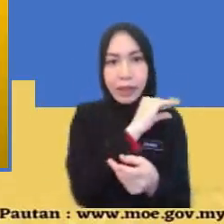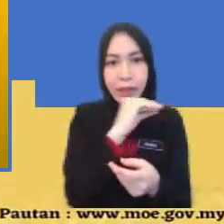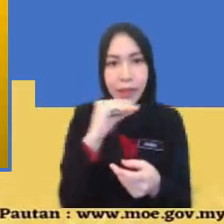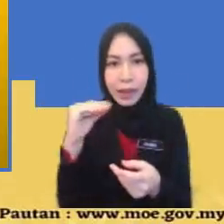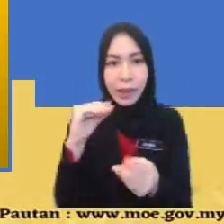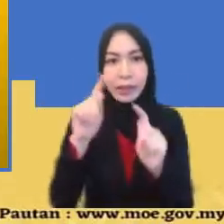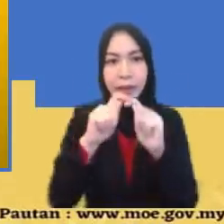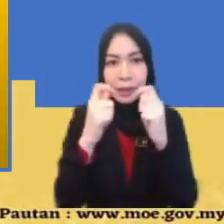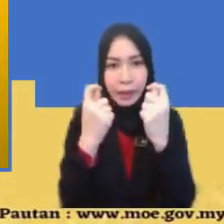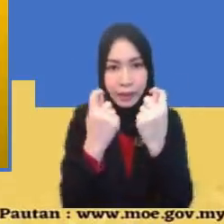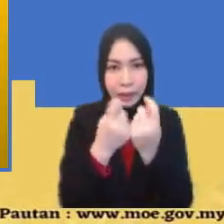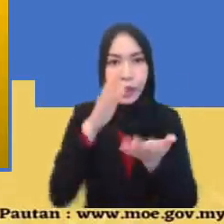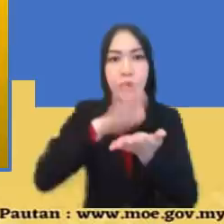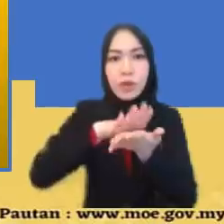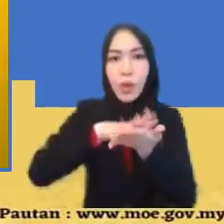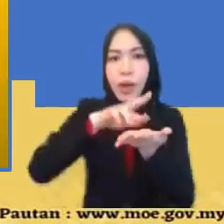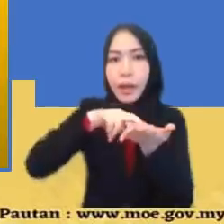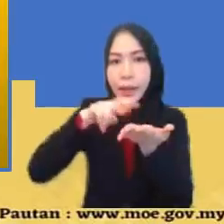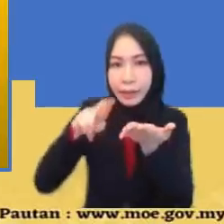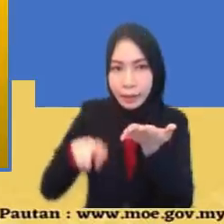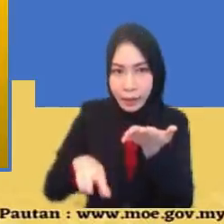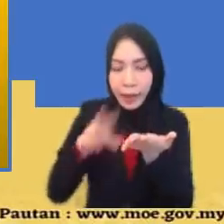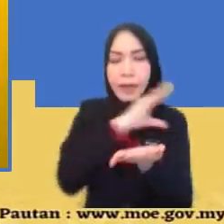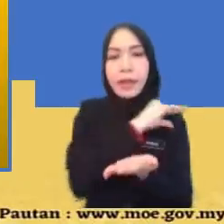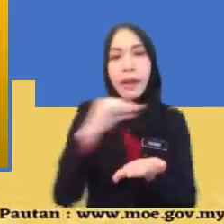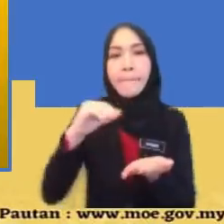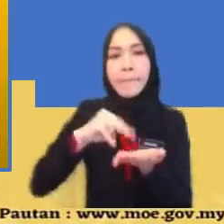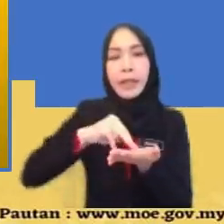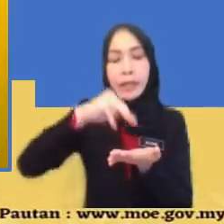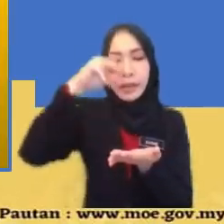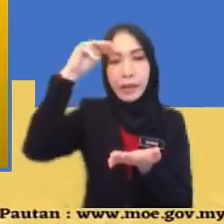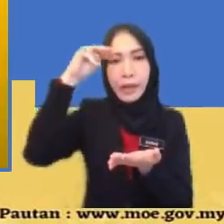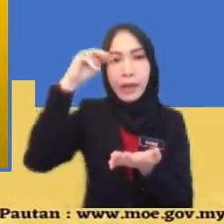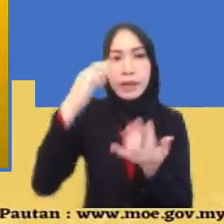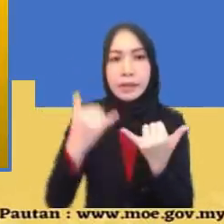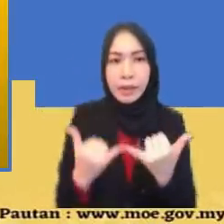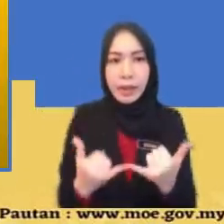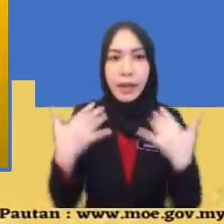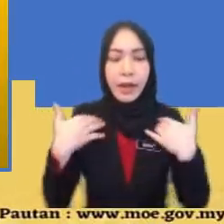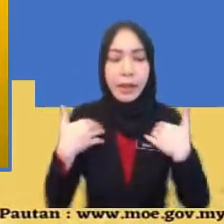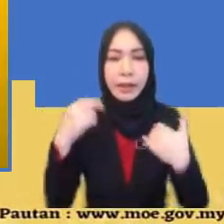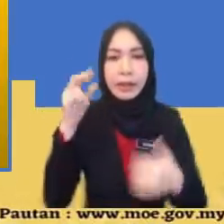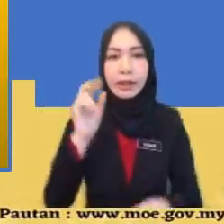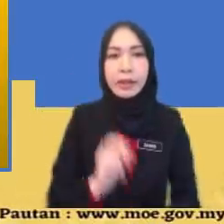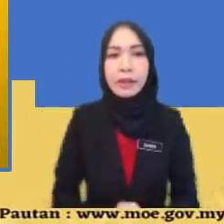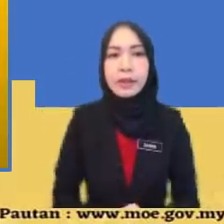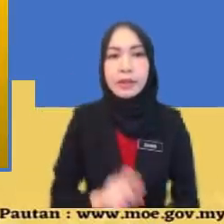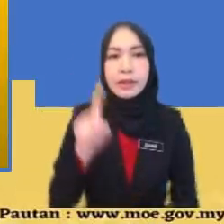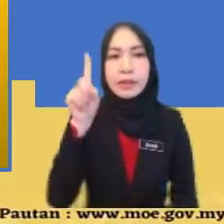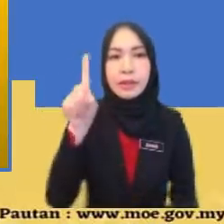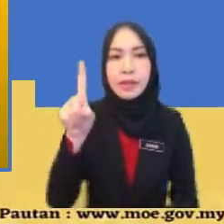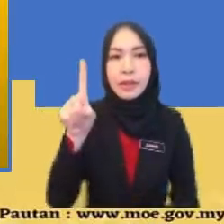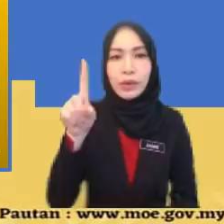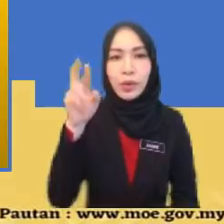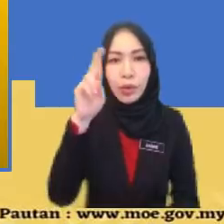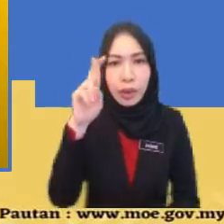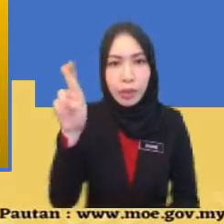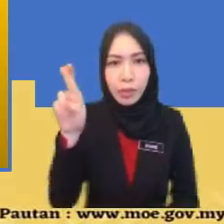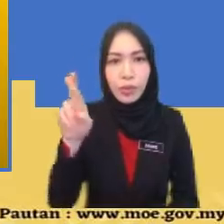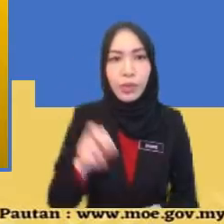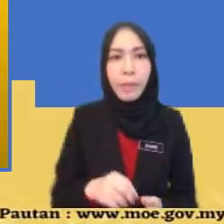staka ini sebanyak 1431 bahan telah dibuat naik dalam repositori ini